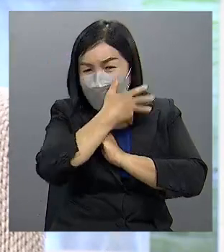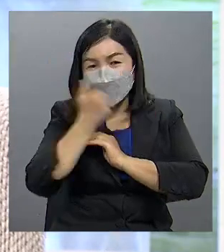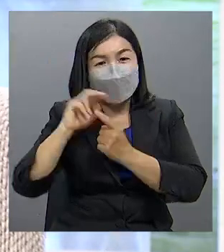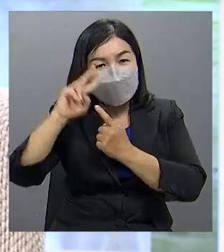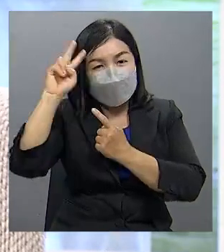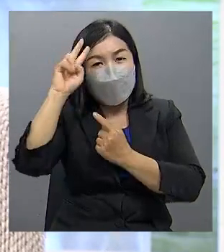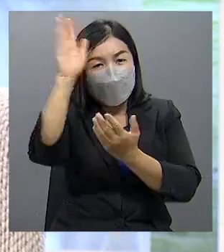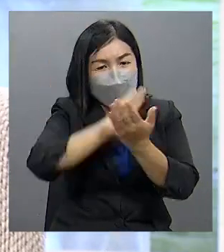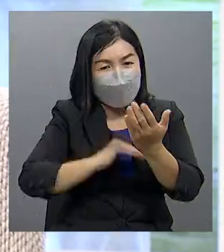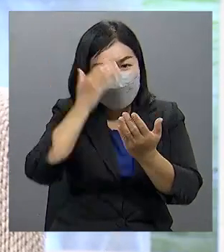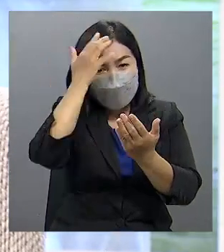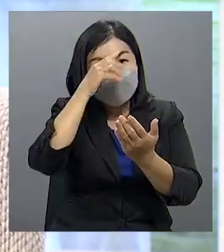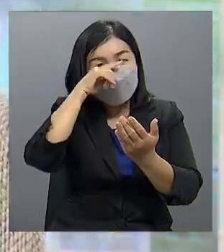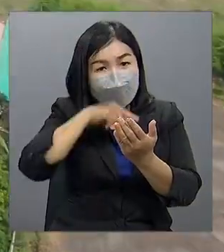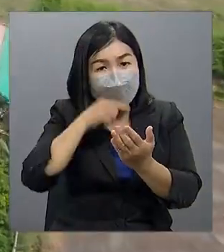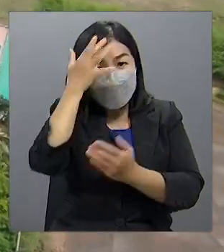าดไหนตามไปชมด้วยกันเลยค่ะ